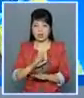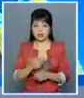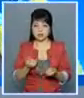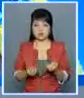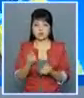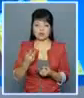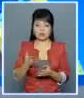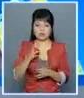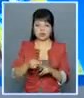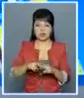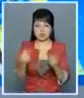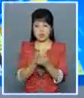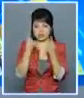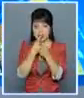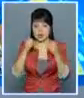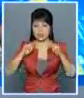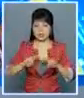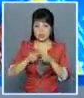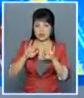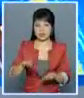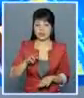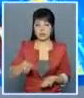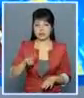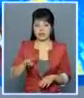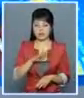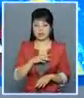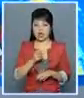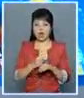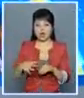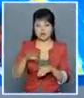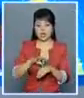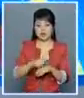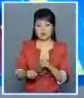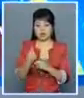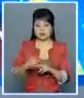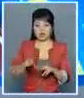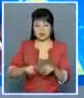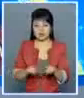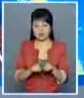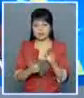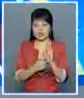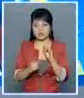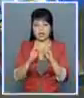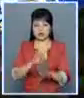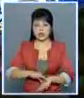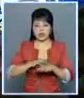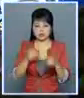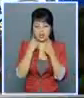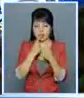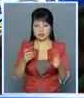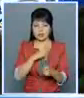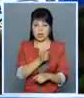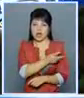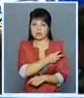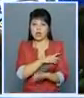Жан түршігерлік бұл деректер бүгін Астанада ТМД елдері онкологтары мен радиологтарының 7-ші құрылтайында айтылды. Дәрігерлердің